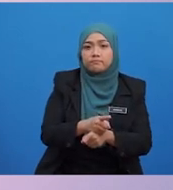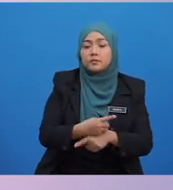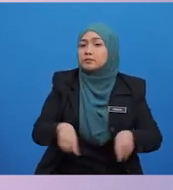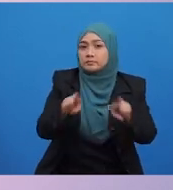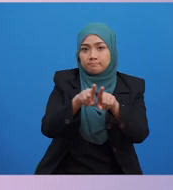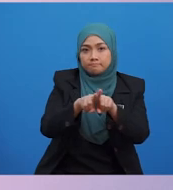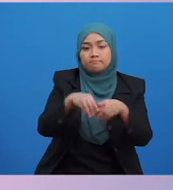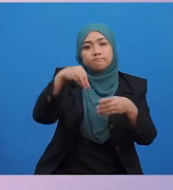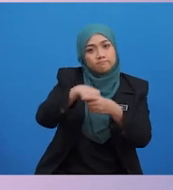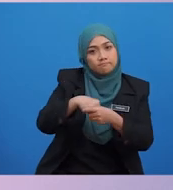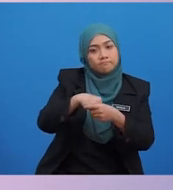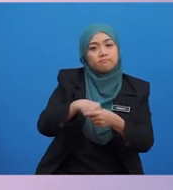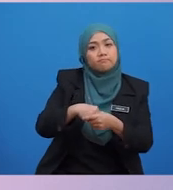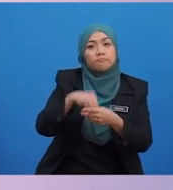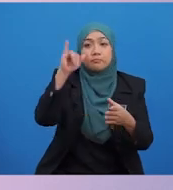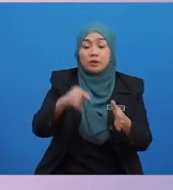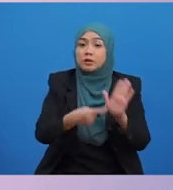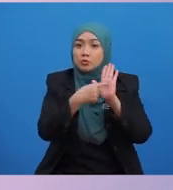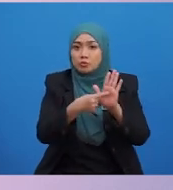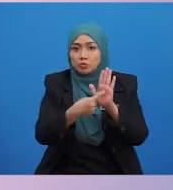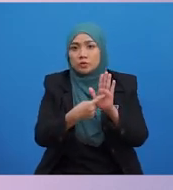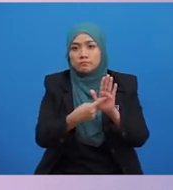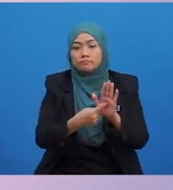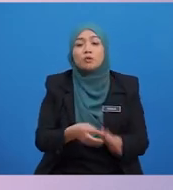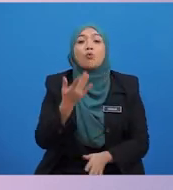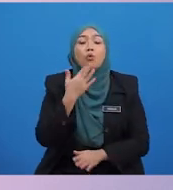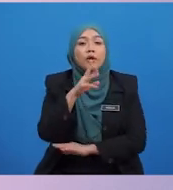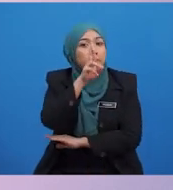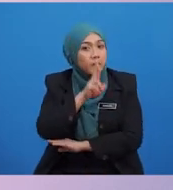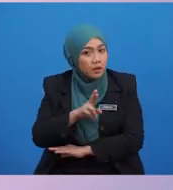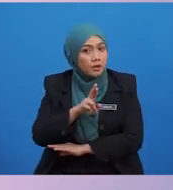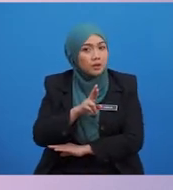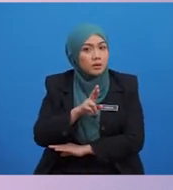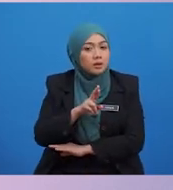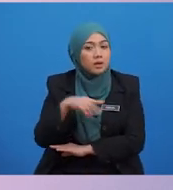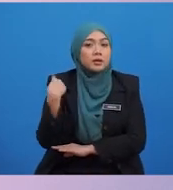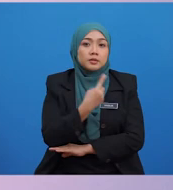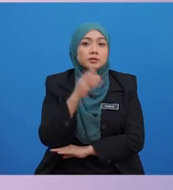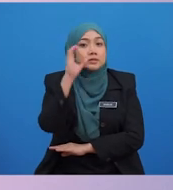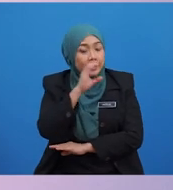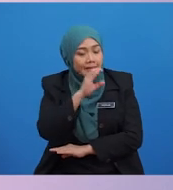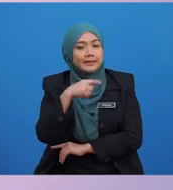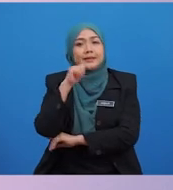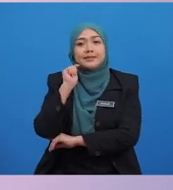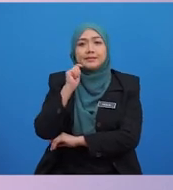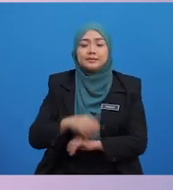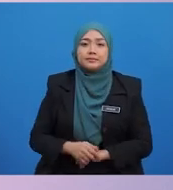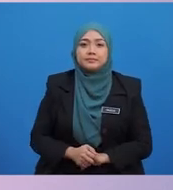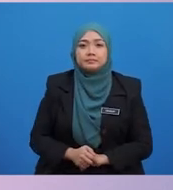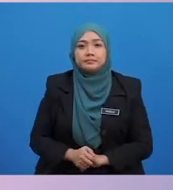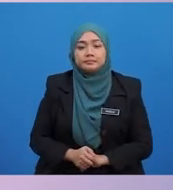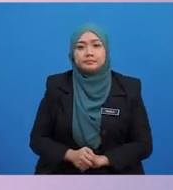penyelesaian lengkap adalah seperti berikut nilai-nilai yang berwarna merah itu